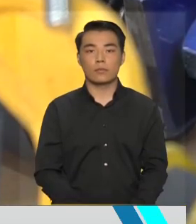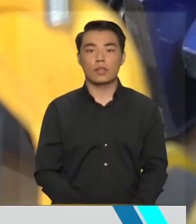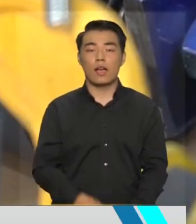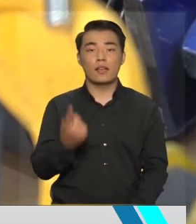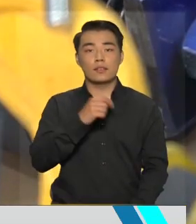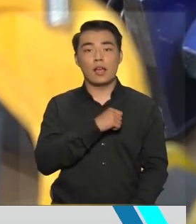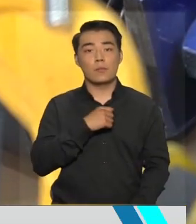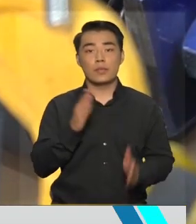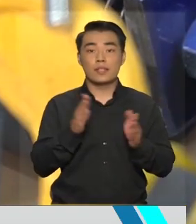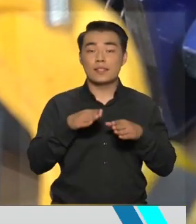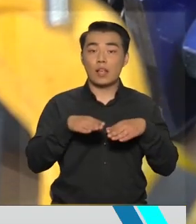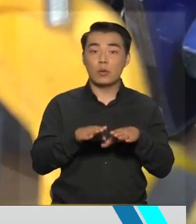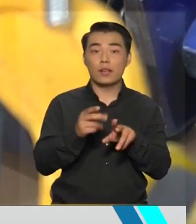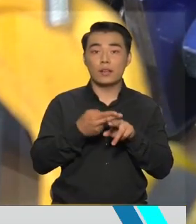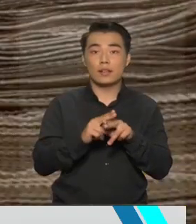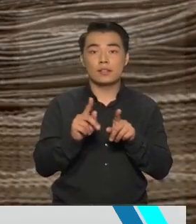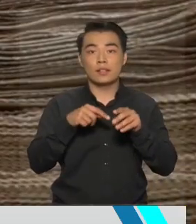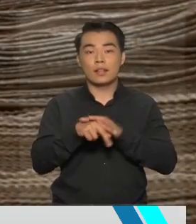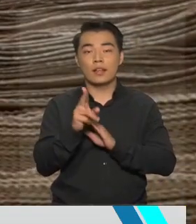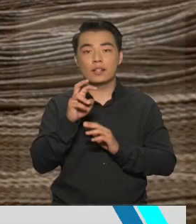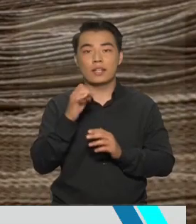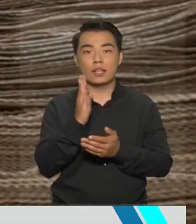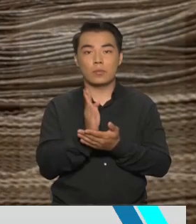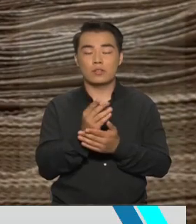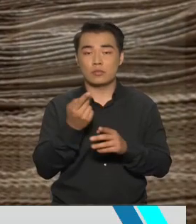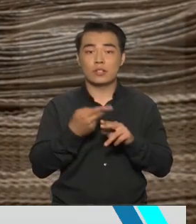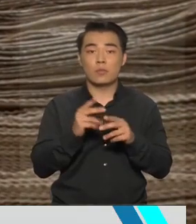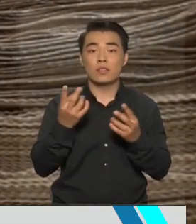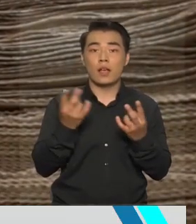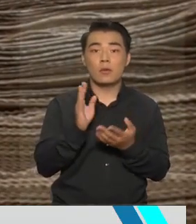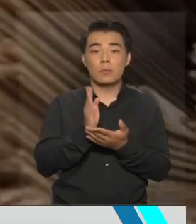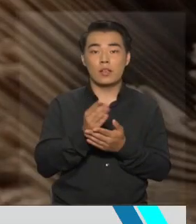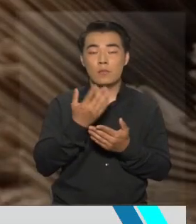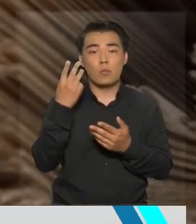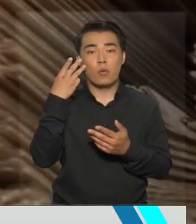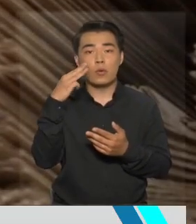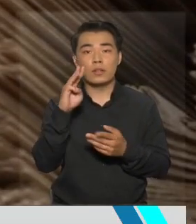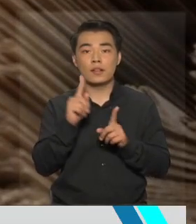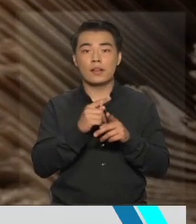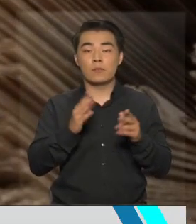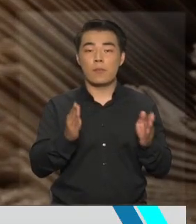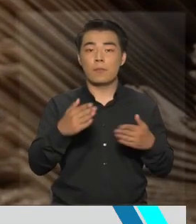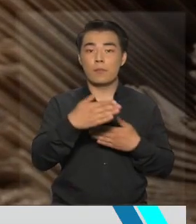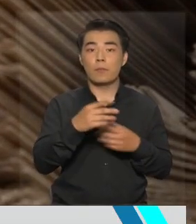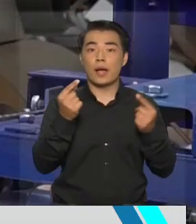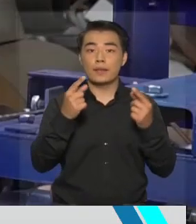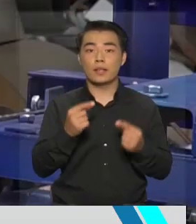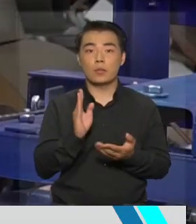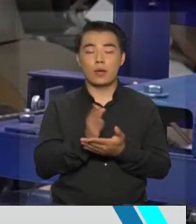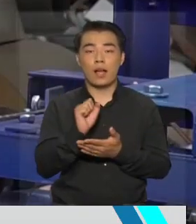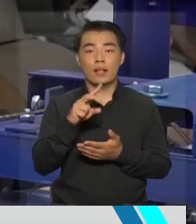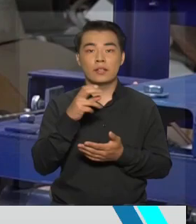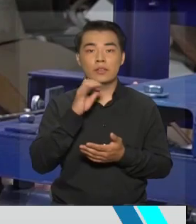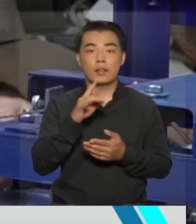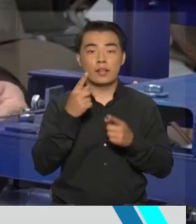Один миниатюрный станок, рулон бумаги и клей – это все, что необходимо для производства современных крафтовых пакетов. Александр Бурлаков